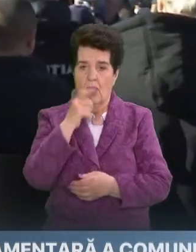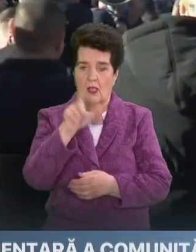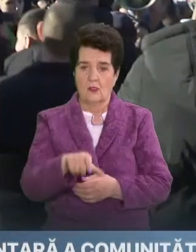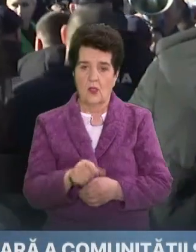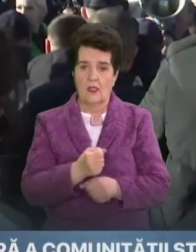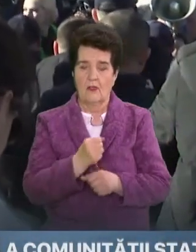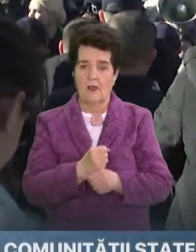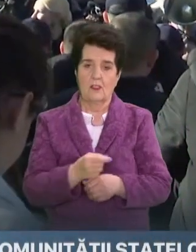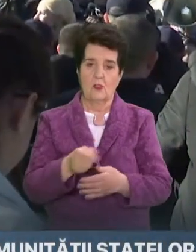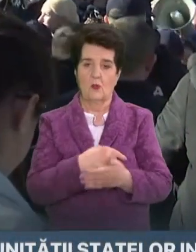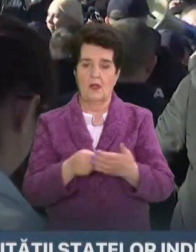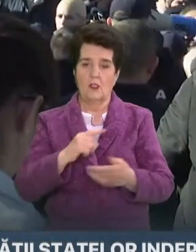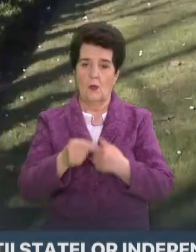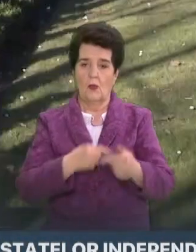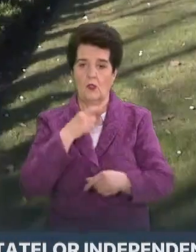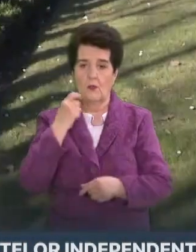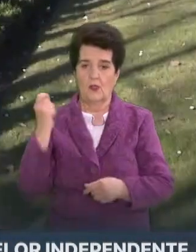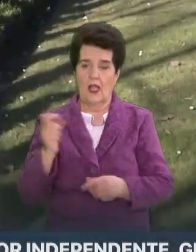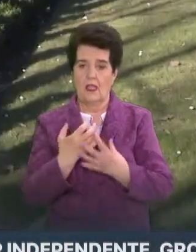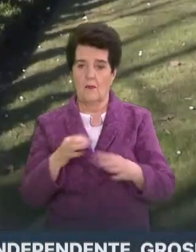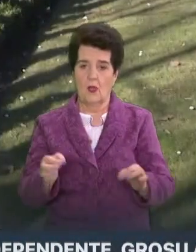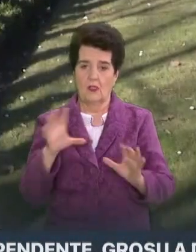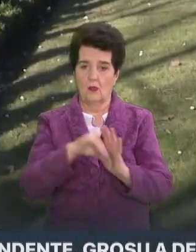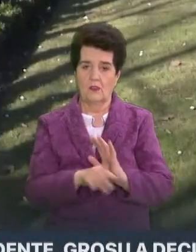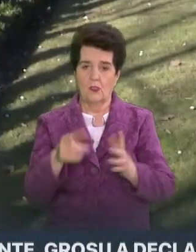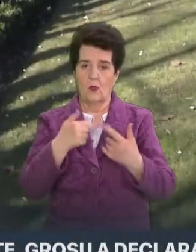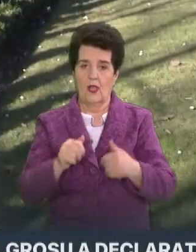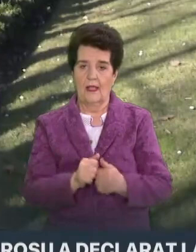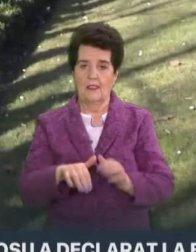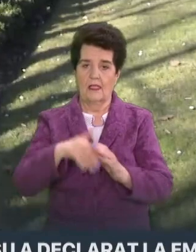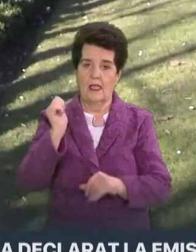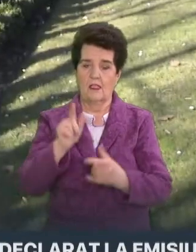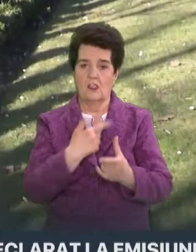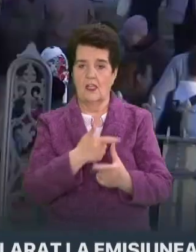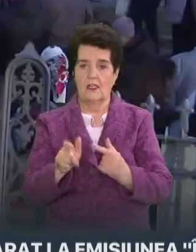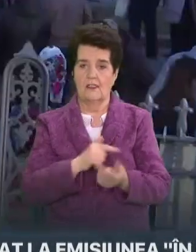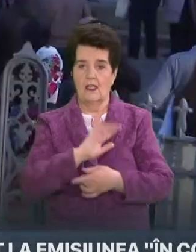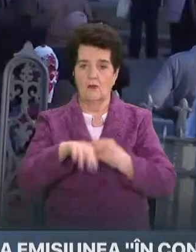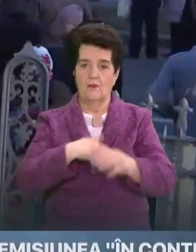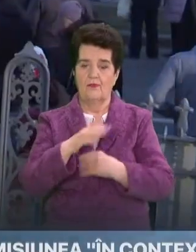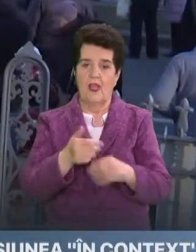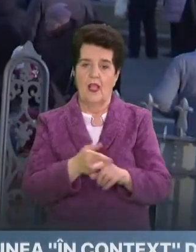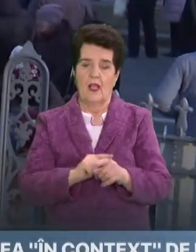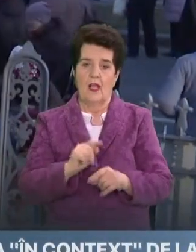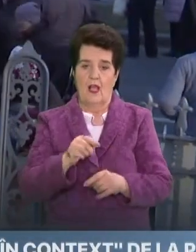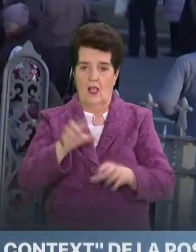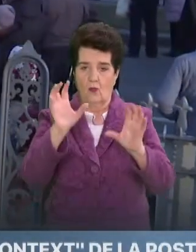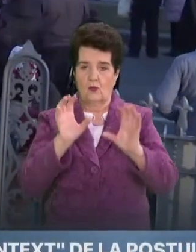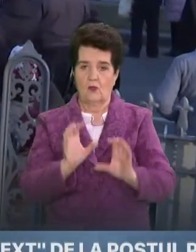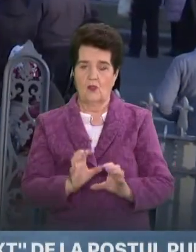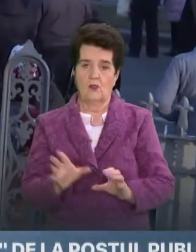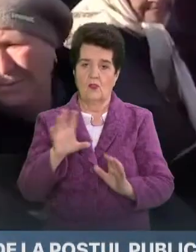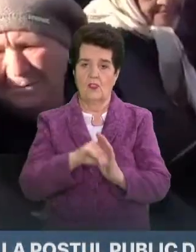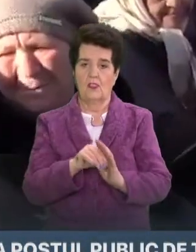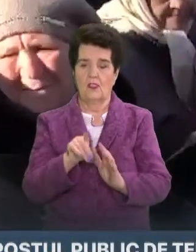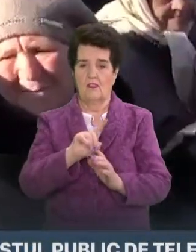obstrucționează sau subminează procesul politic democratic, inclusiv organizarea de alegeri, sau care încearcă să răstoarne ordinea constituțională, inclusiv prin